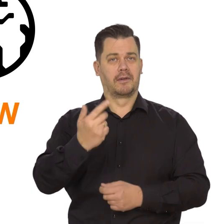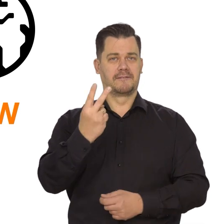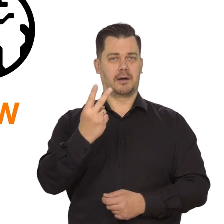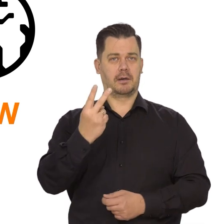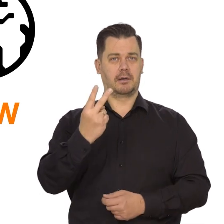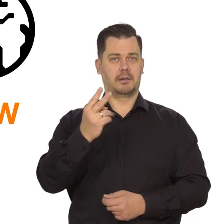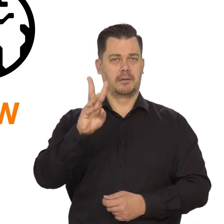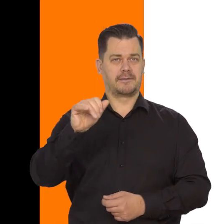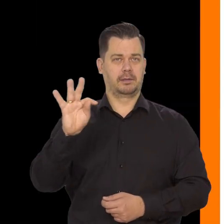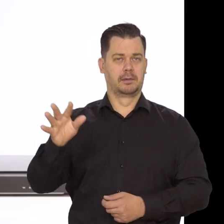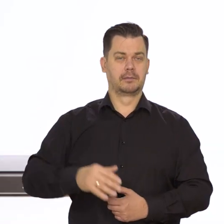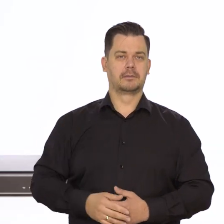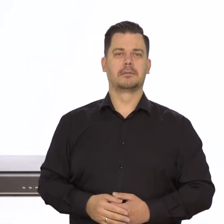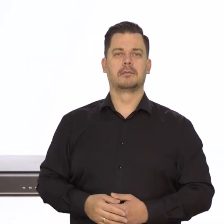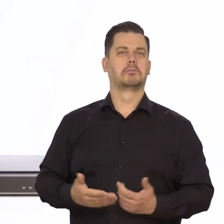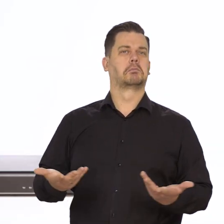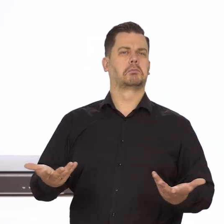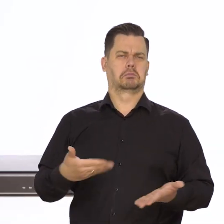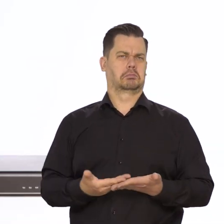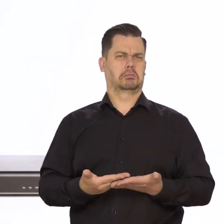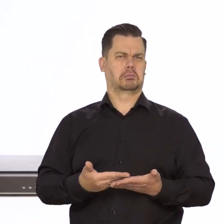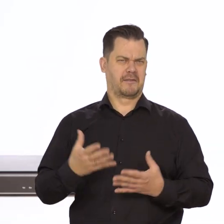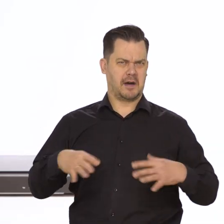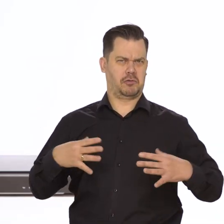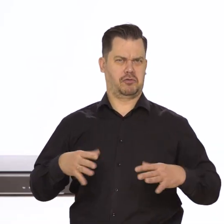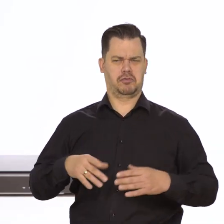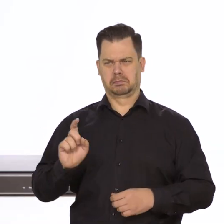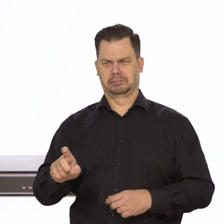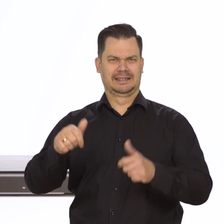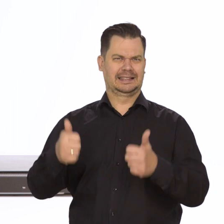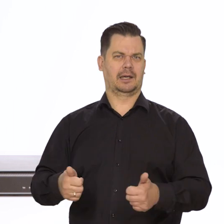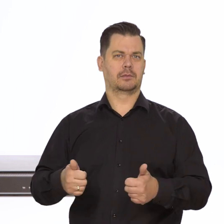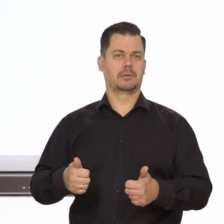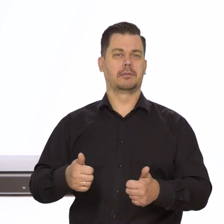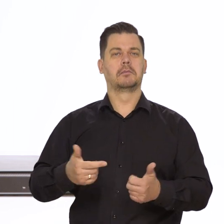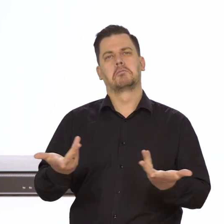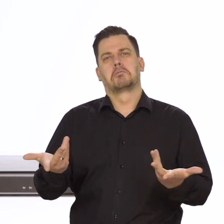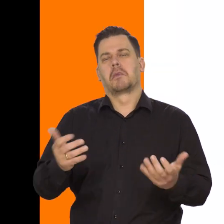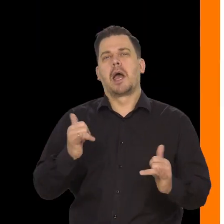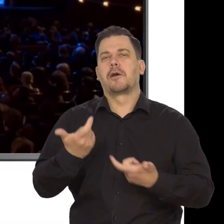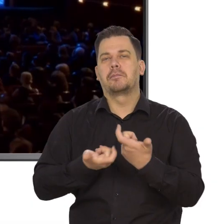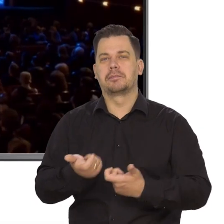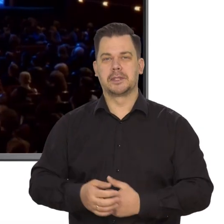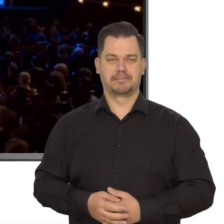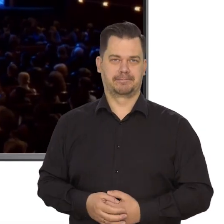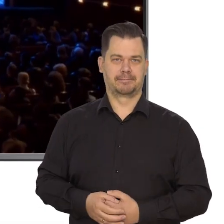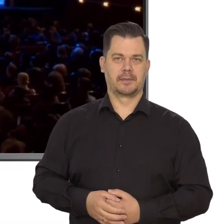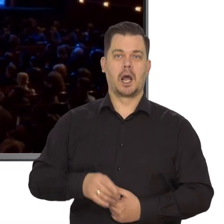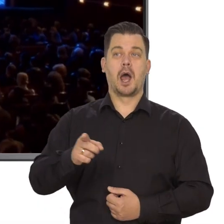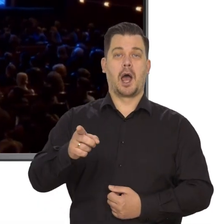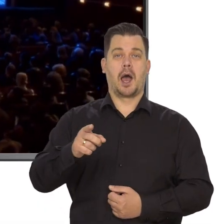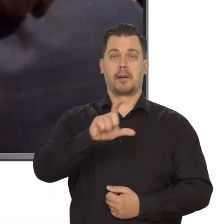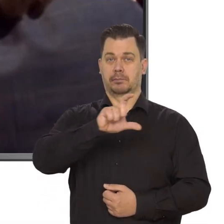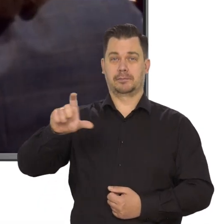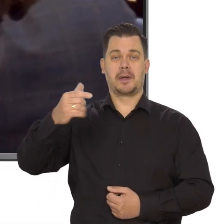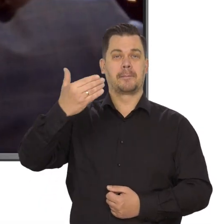2 W. Czemu więc nie skorzystać i nie włączyć tego trybu? Zobacz, jak to zrobić. Wejdź do